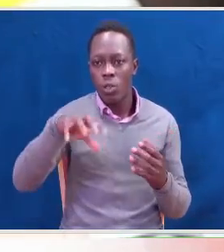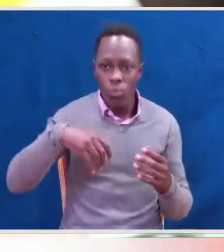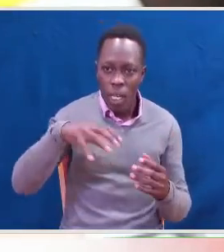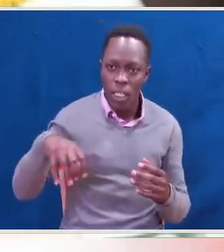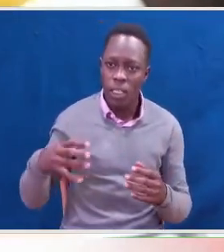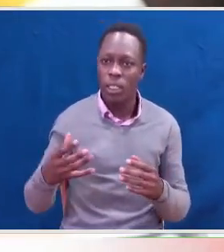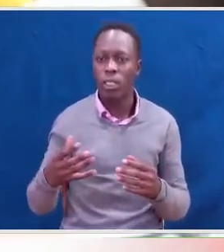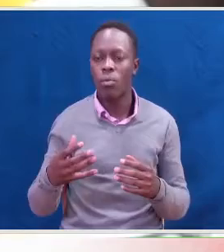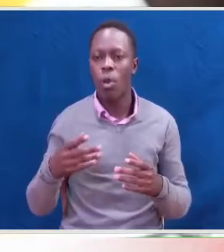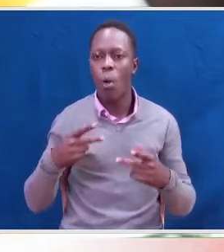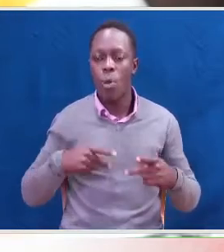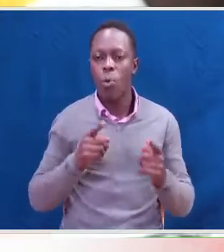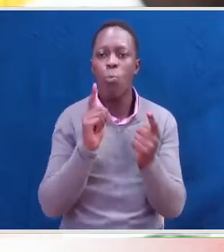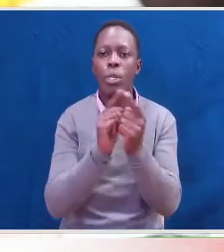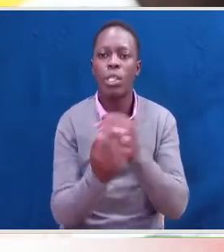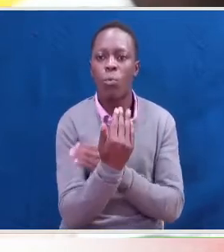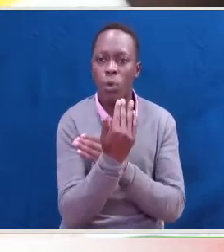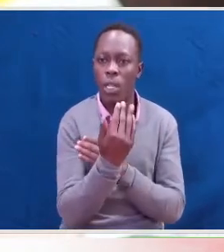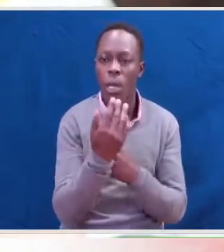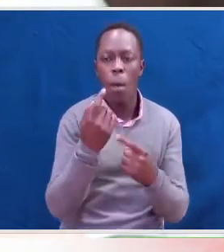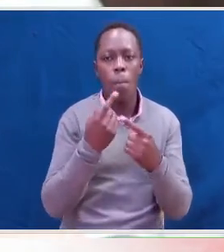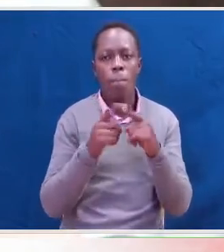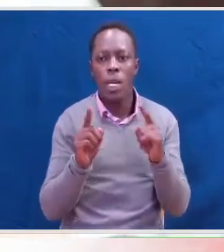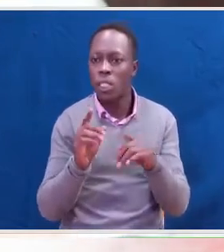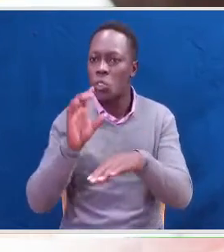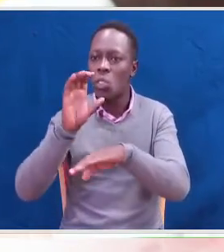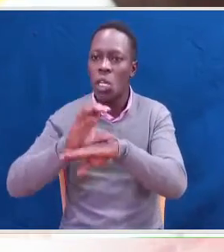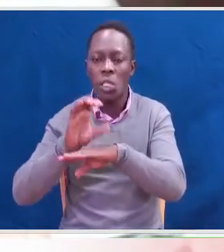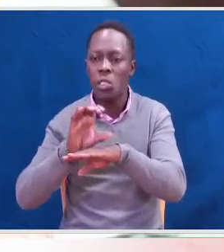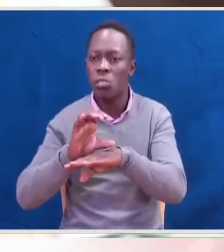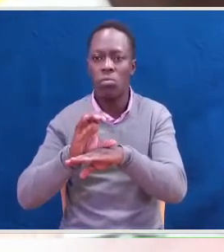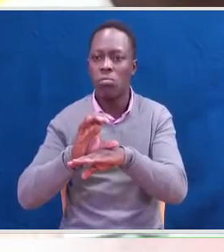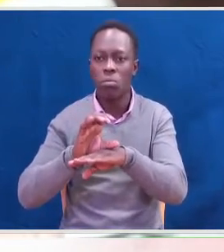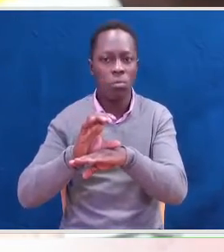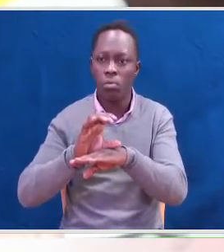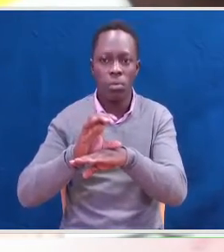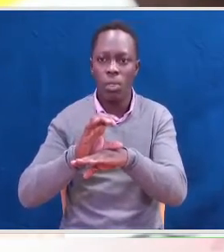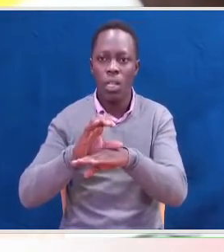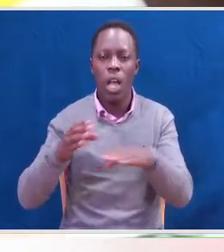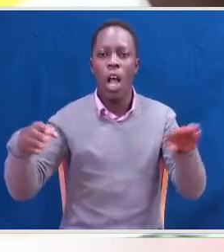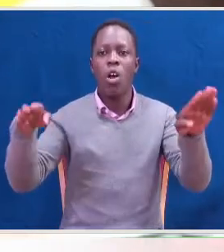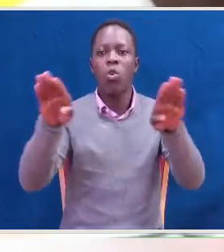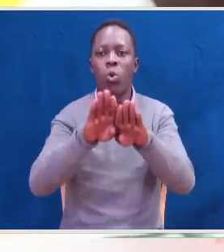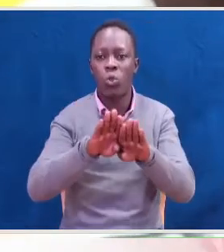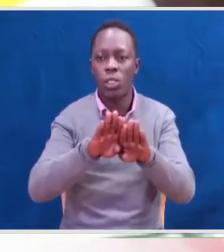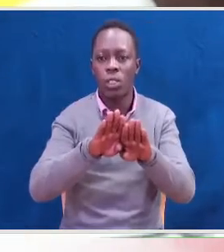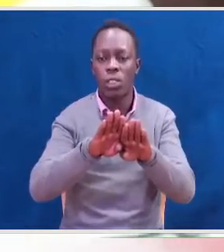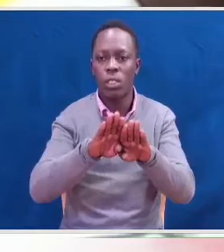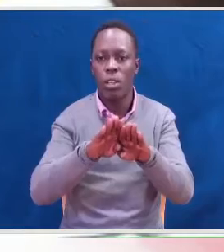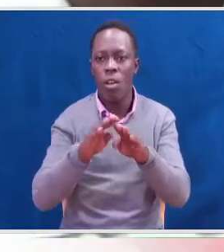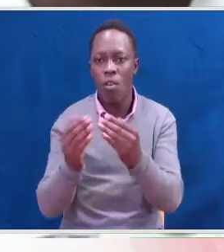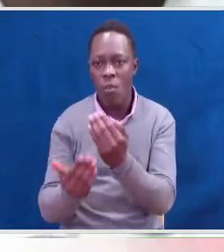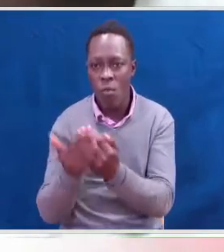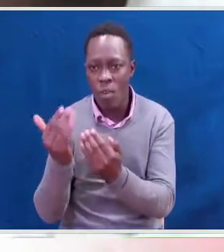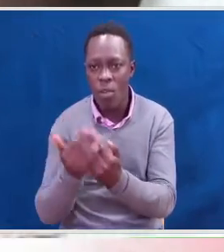kutwa. Lakini kuingia kwa mambo ya kanisa ni kama kumekuwa na mapendeleo kidogo, ambayo tunaweza sema